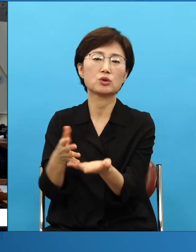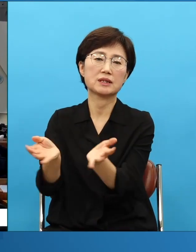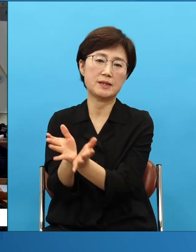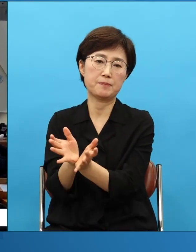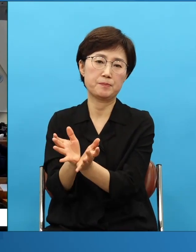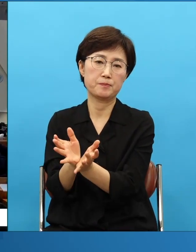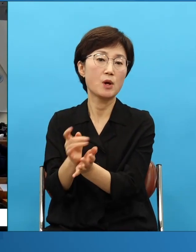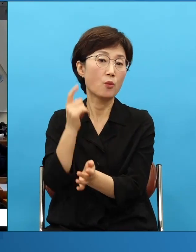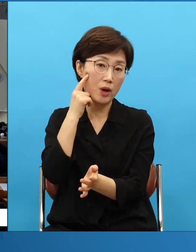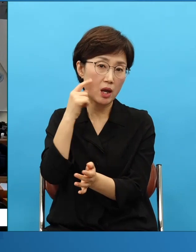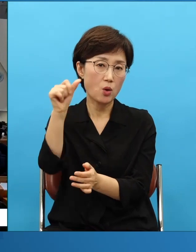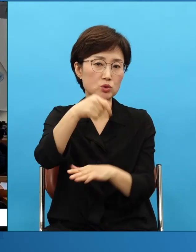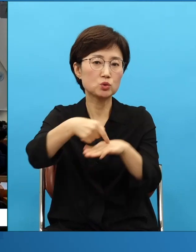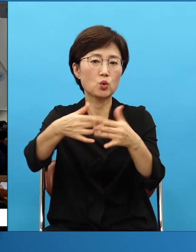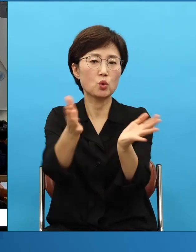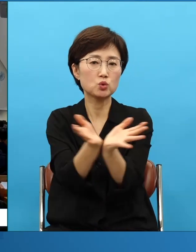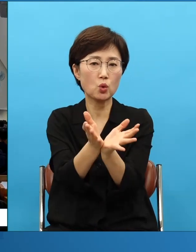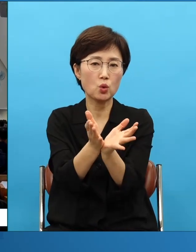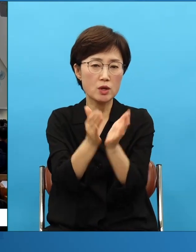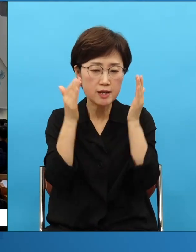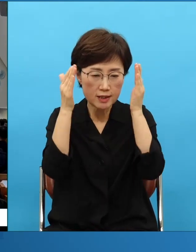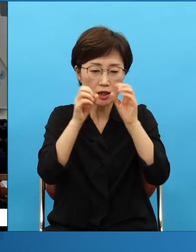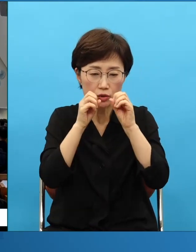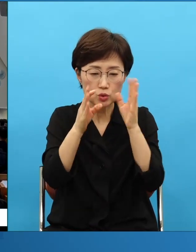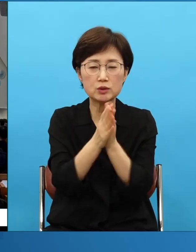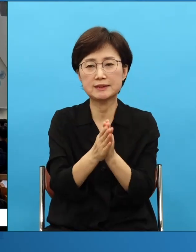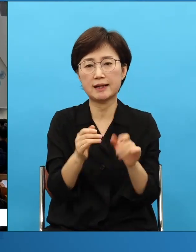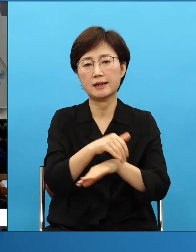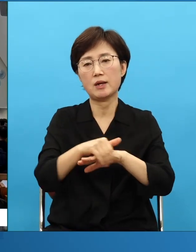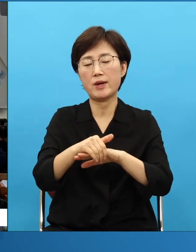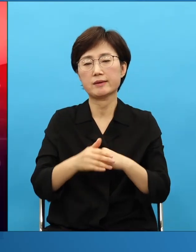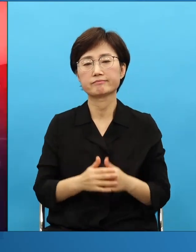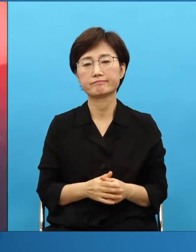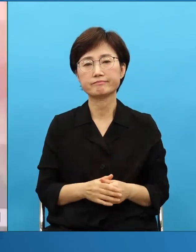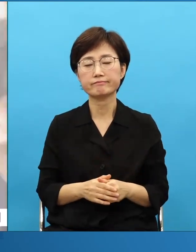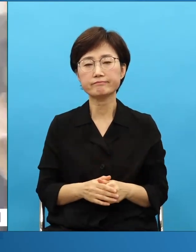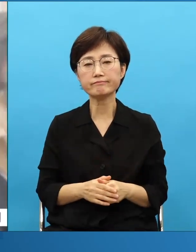향한 전도운동을 구체적으로 시작하겠다고 밝혔습니다.